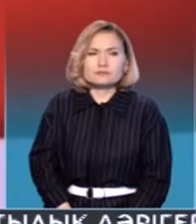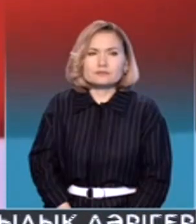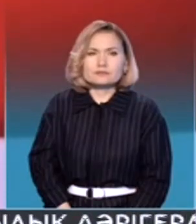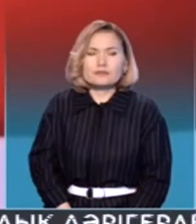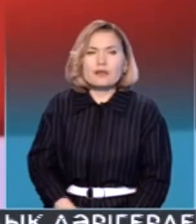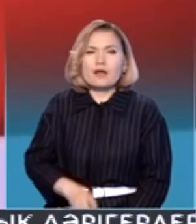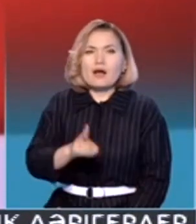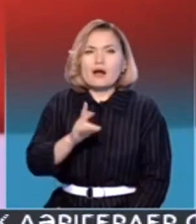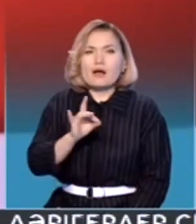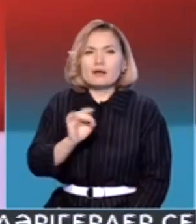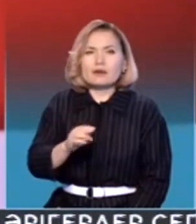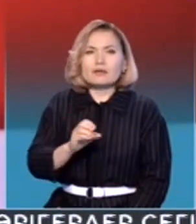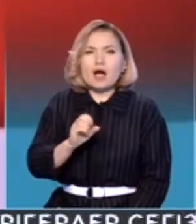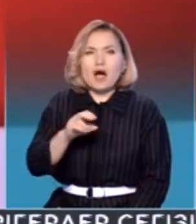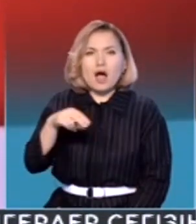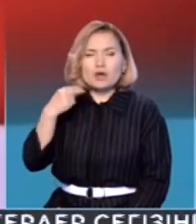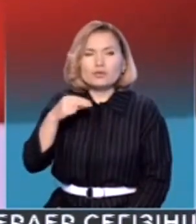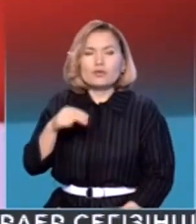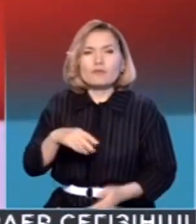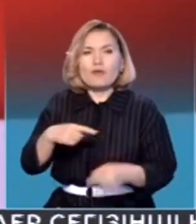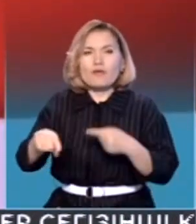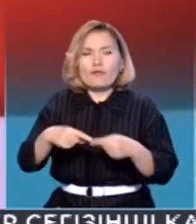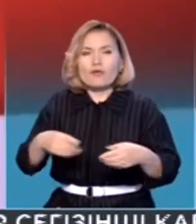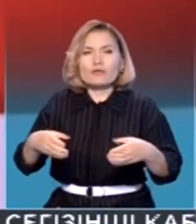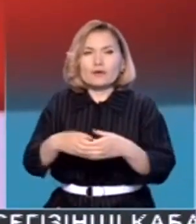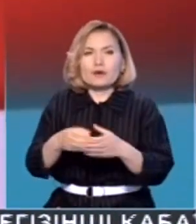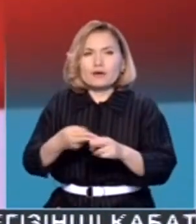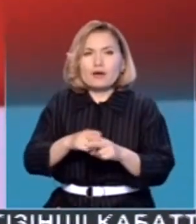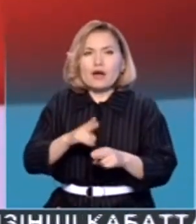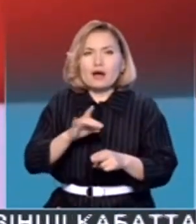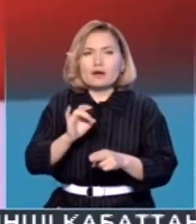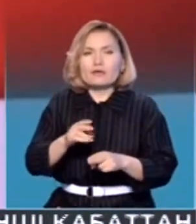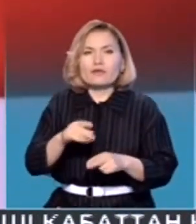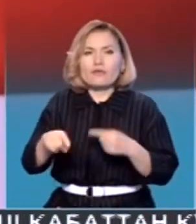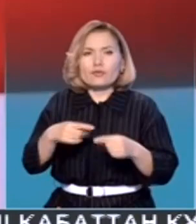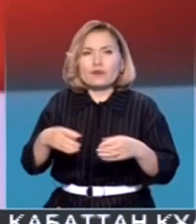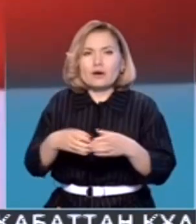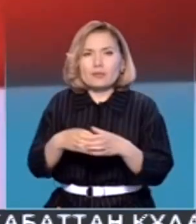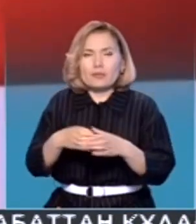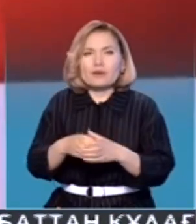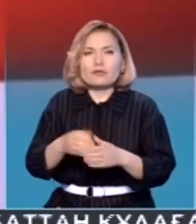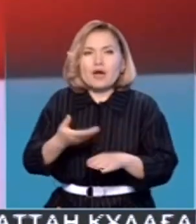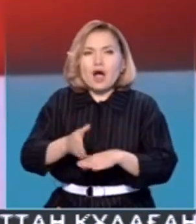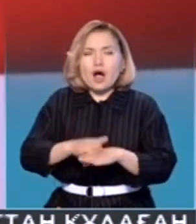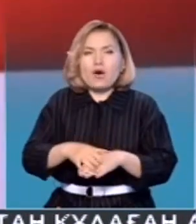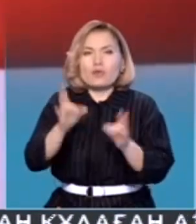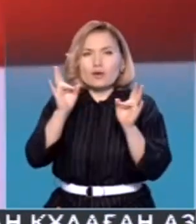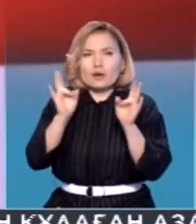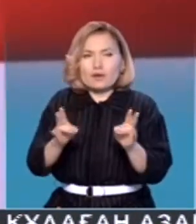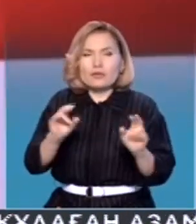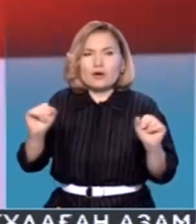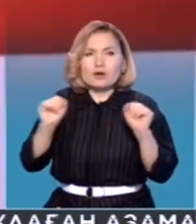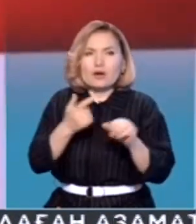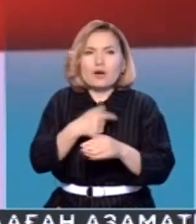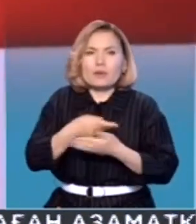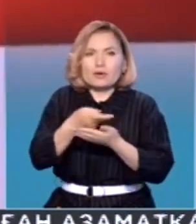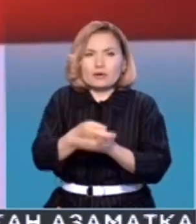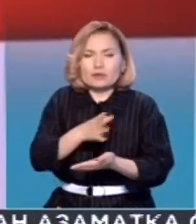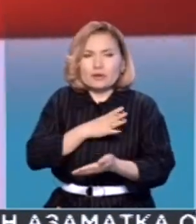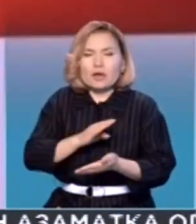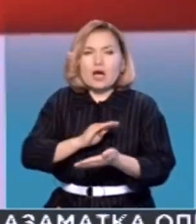Қайрат пен Ақтөбе футбол клубтары арасындағы матч кезінде Қайрат футбол командасының ойыншысы ауыр жарақат алып, ауруханаға